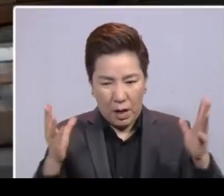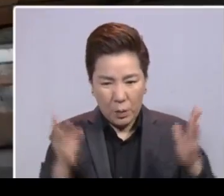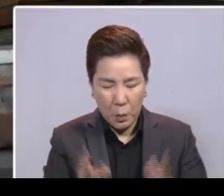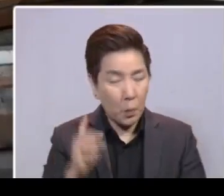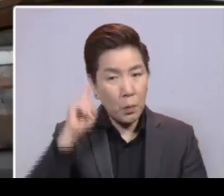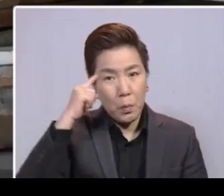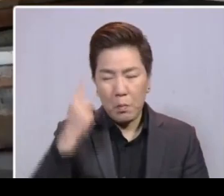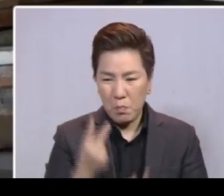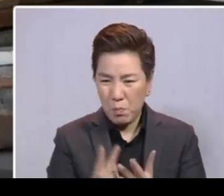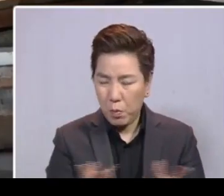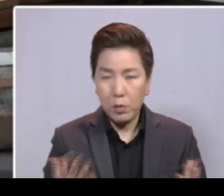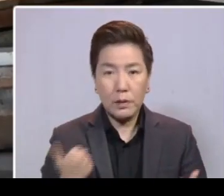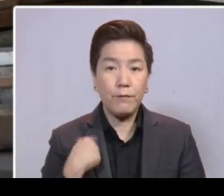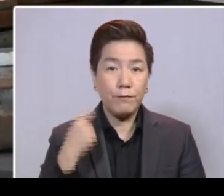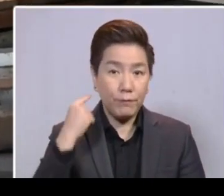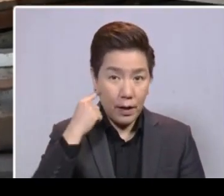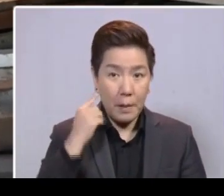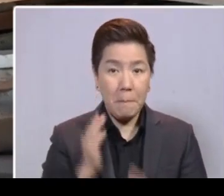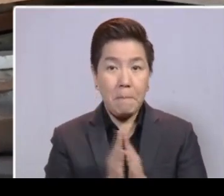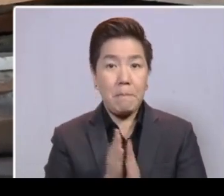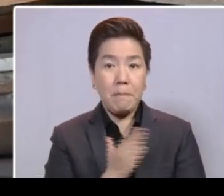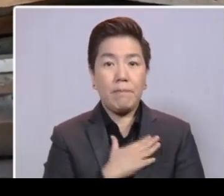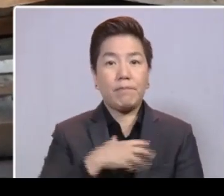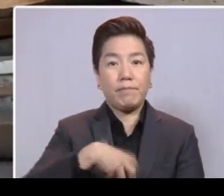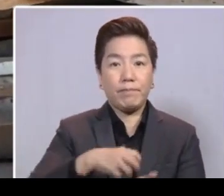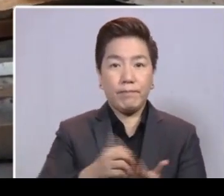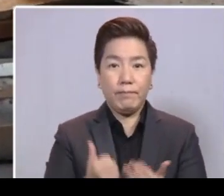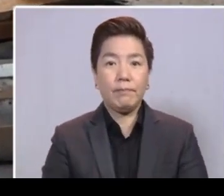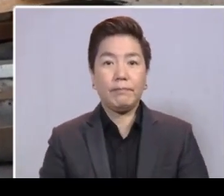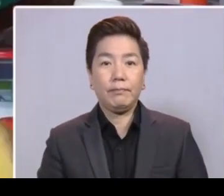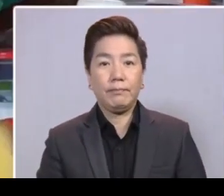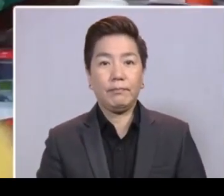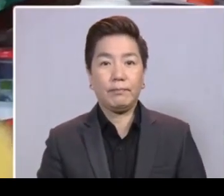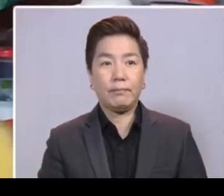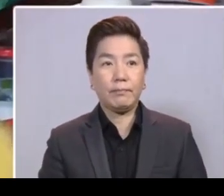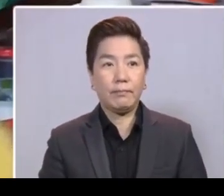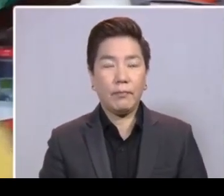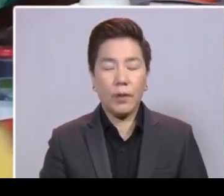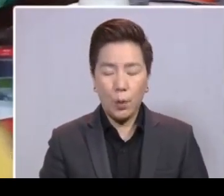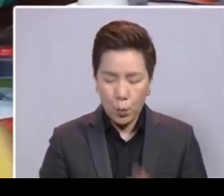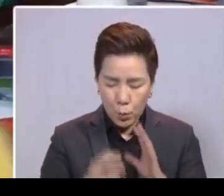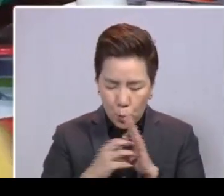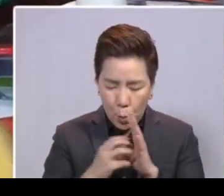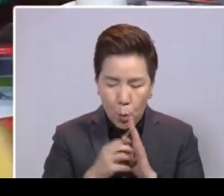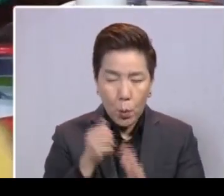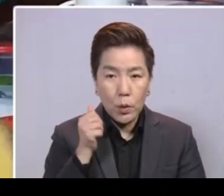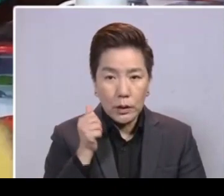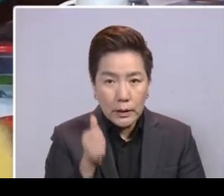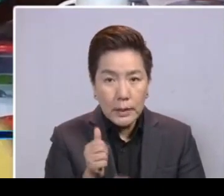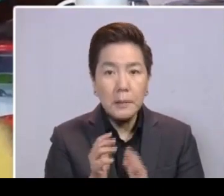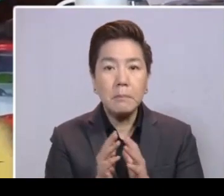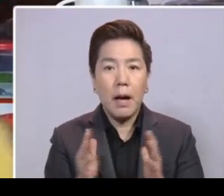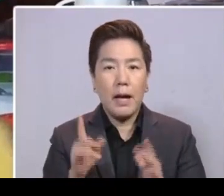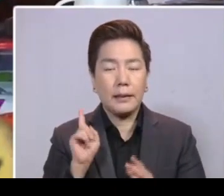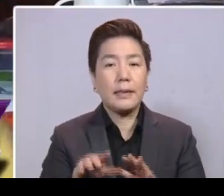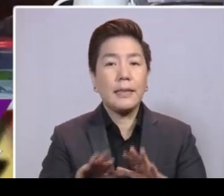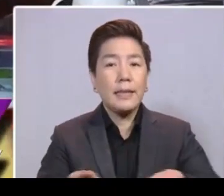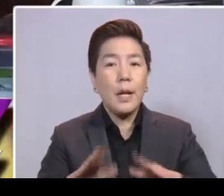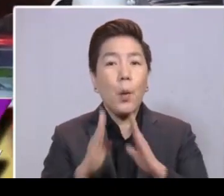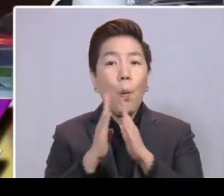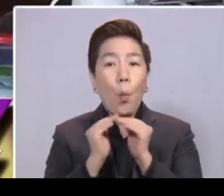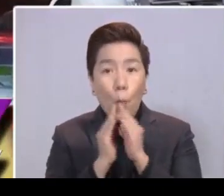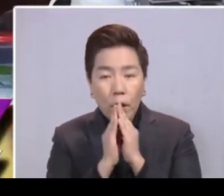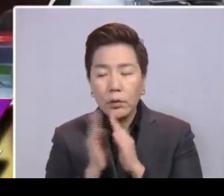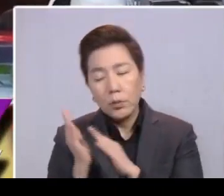กว่านี้หรือไม่เดี๋ยวไปฟังเสียงท่านเจ้าอาวาสหน่อยนะครับดีมากเลยปกติแล้วเด็กวัดมันจะนอนอยู่บน